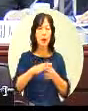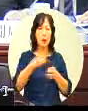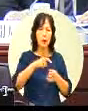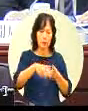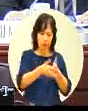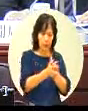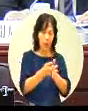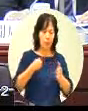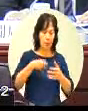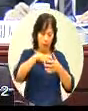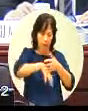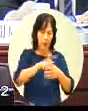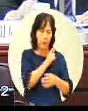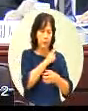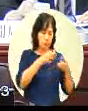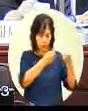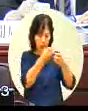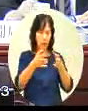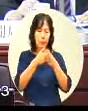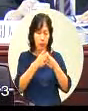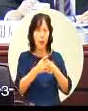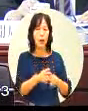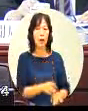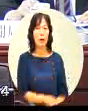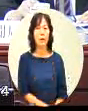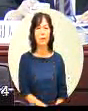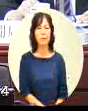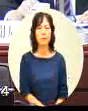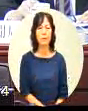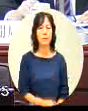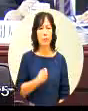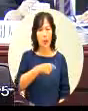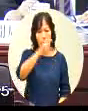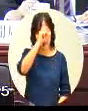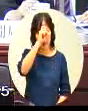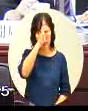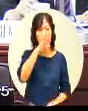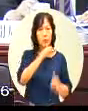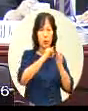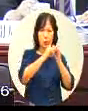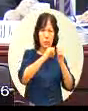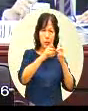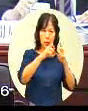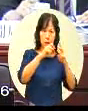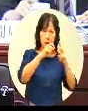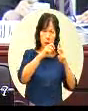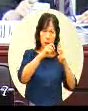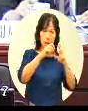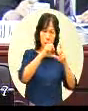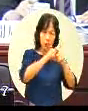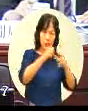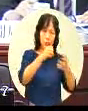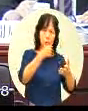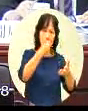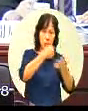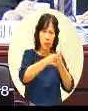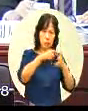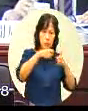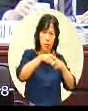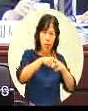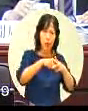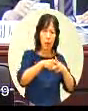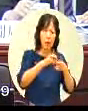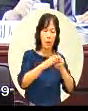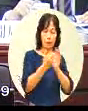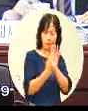我们内部应该要来讨论，我们希望能够有社区常态性的这样的一个